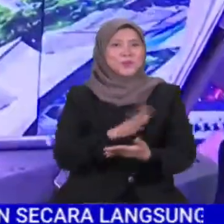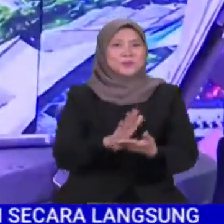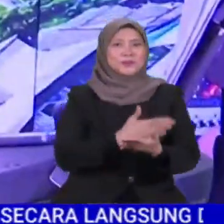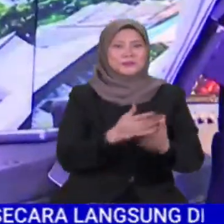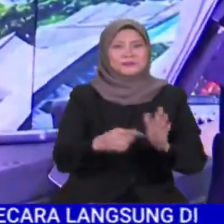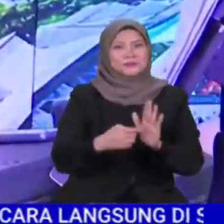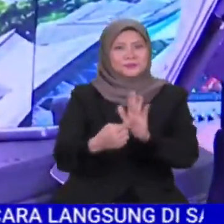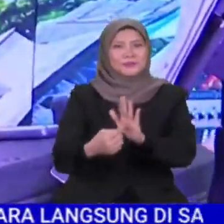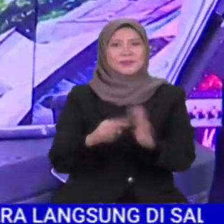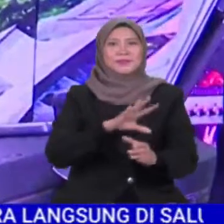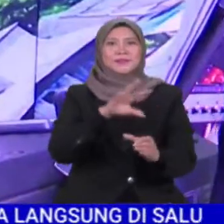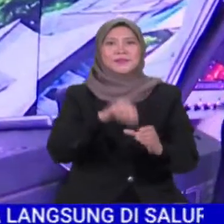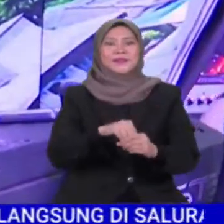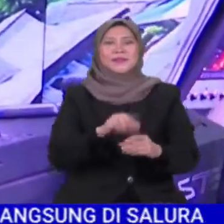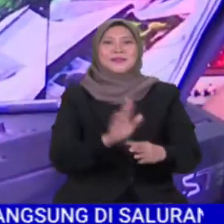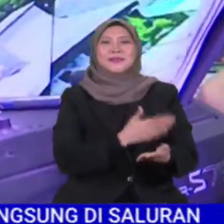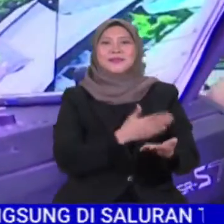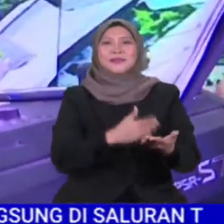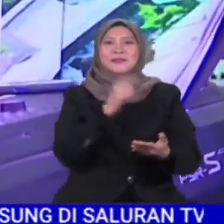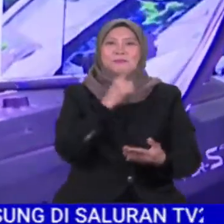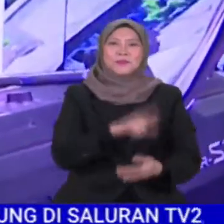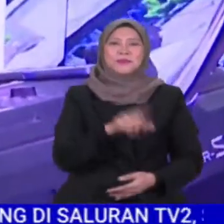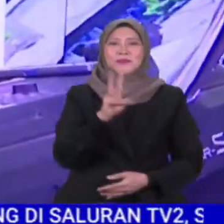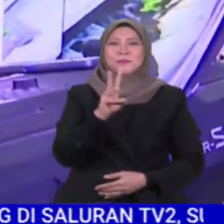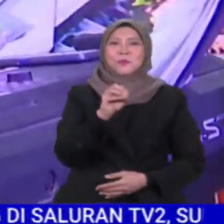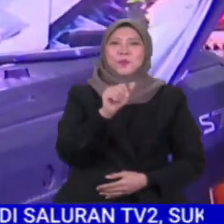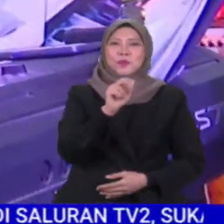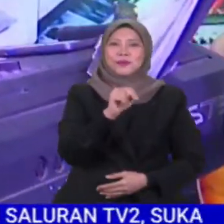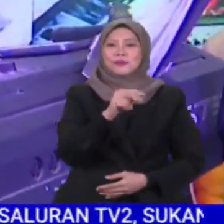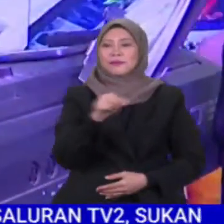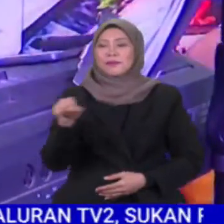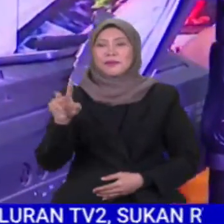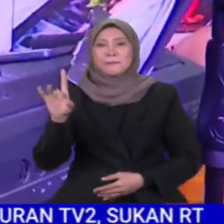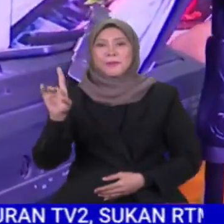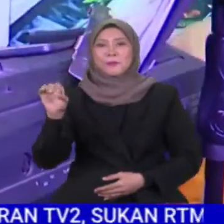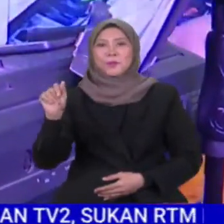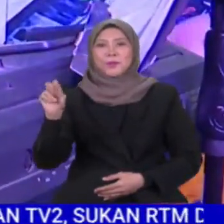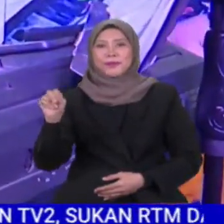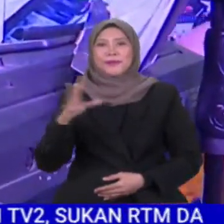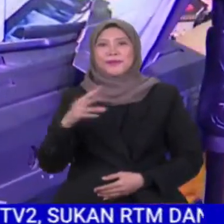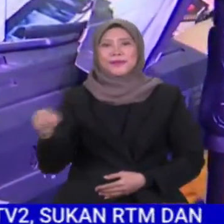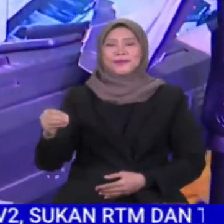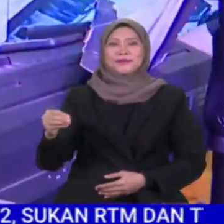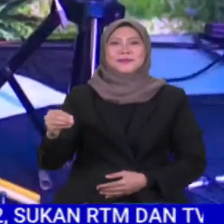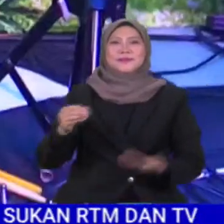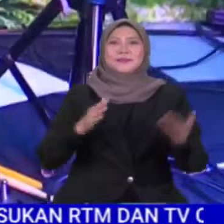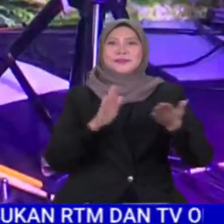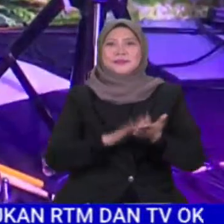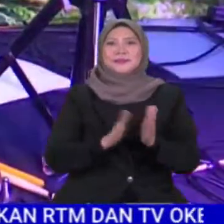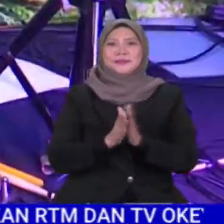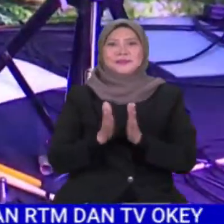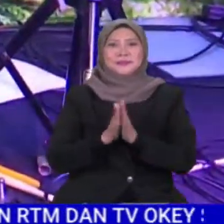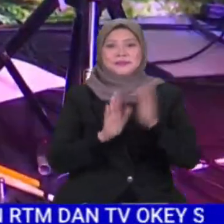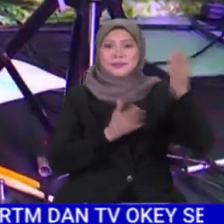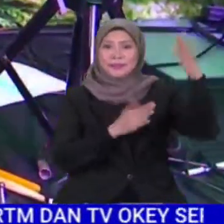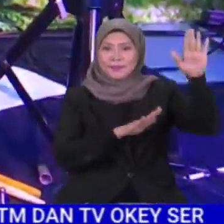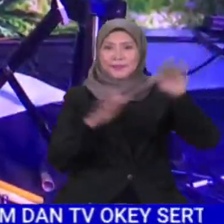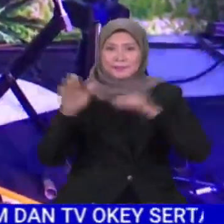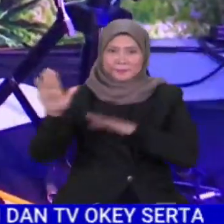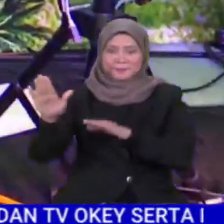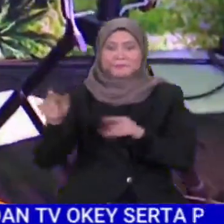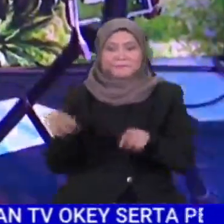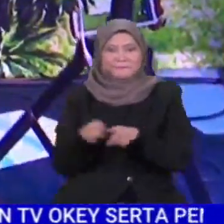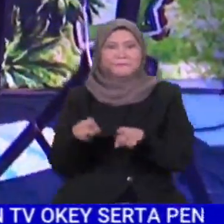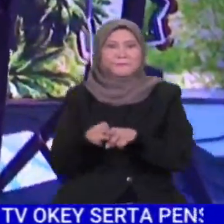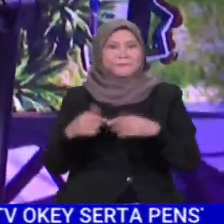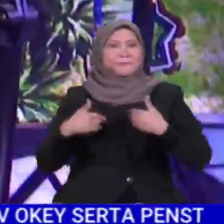setiap persembahan meliputi irama 60-an hingga 80-an dan DK selain muzik terkini. Ini bagi